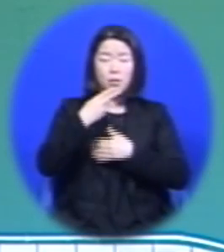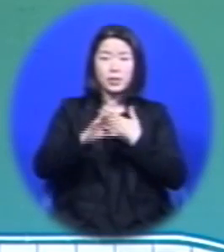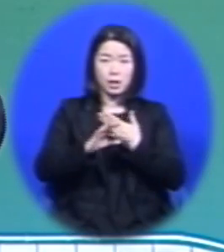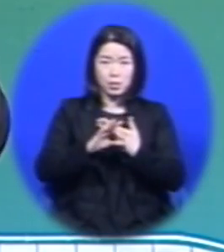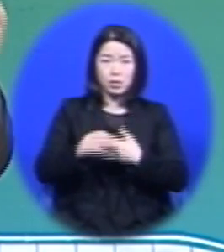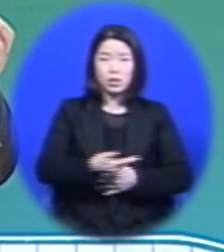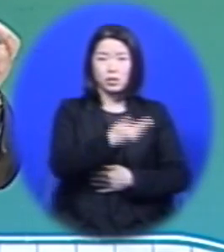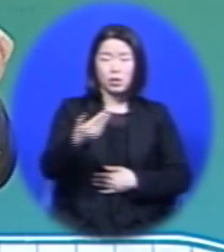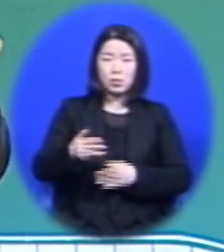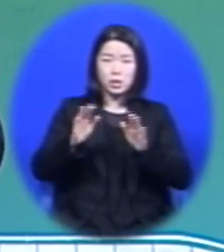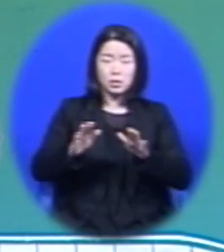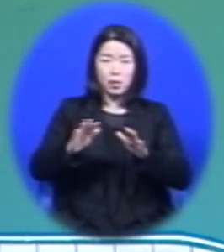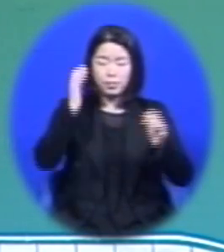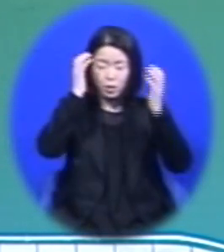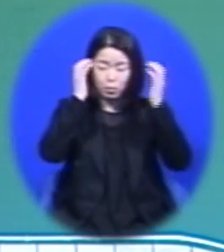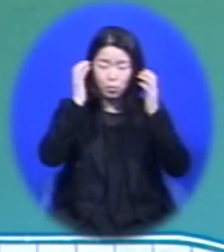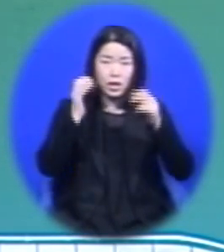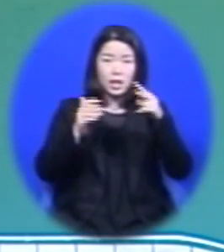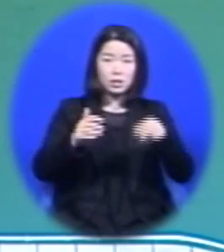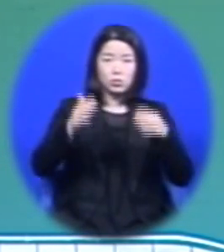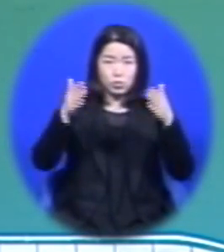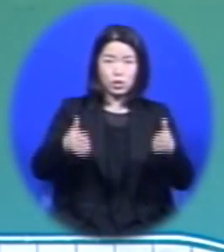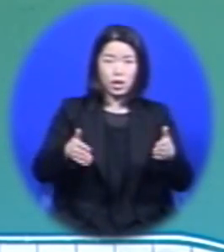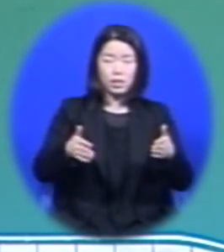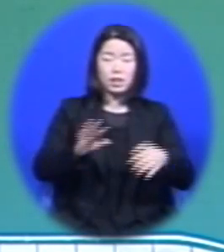여러분은 이번 고난주간에 정말